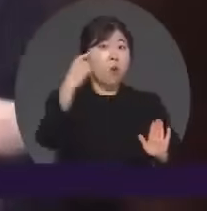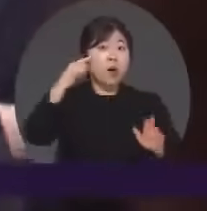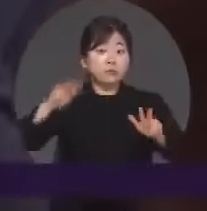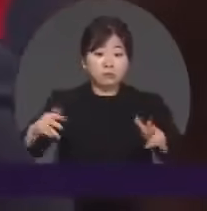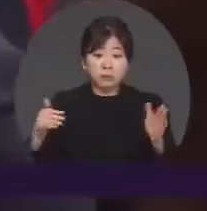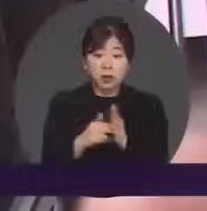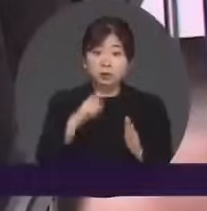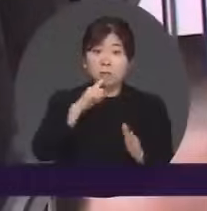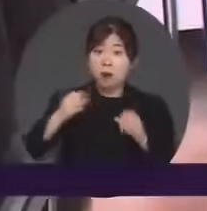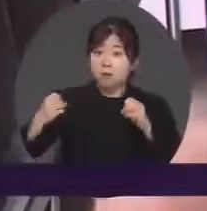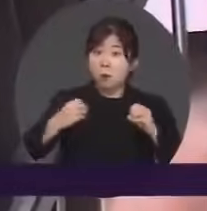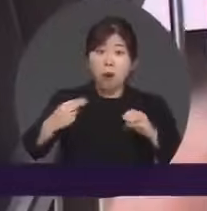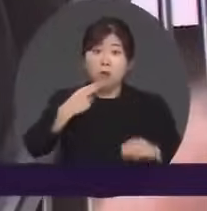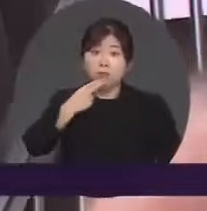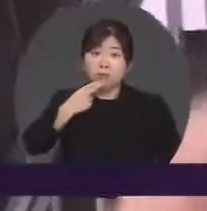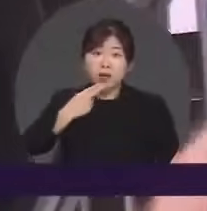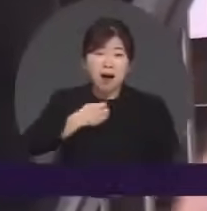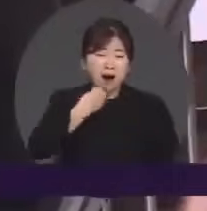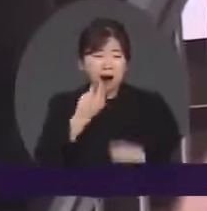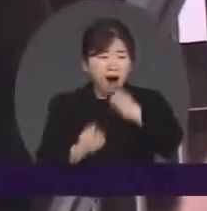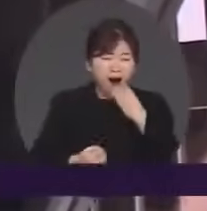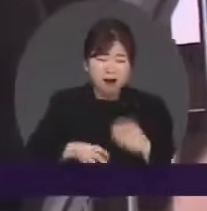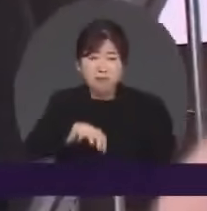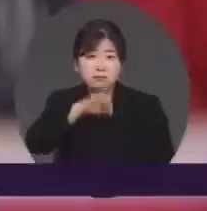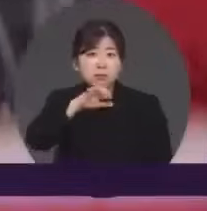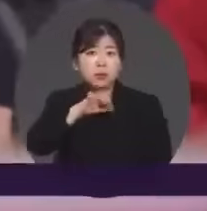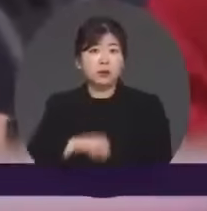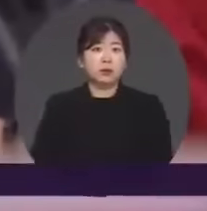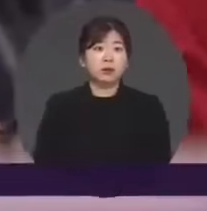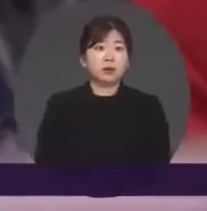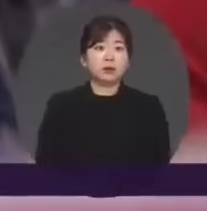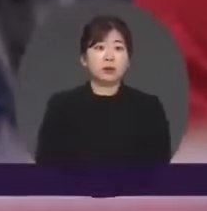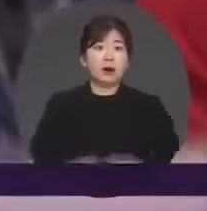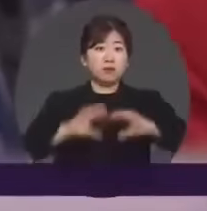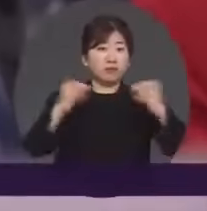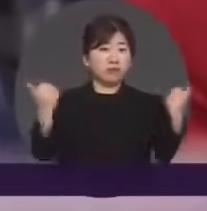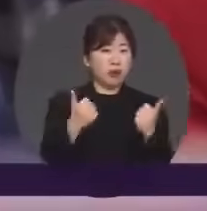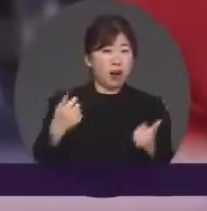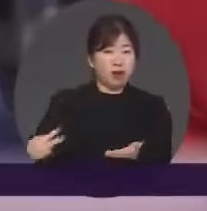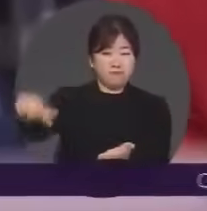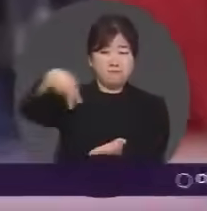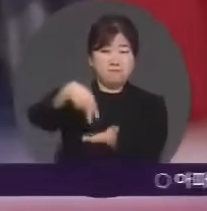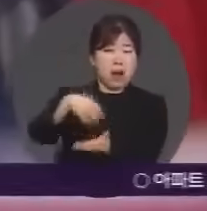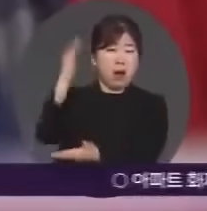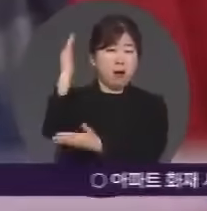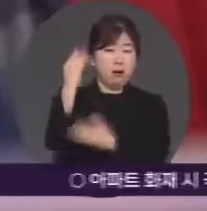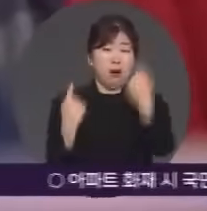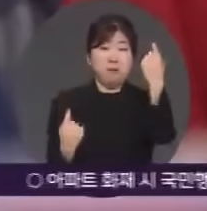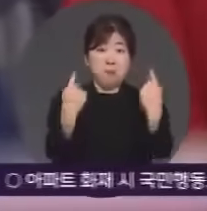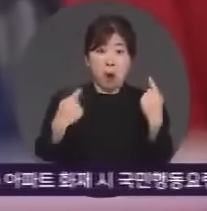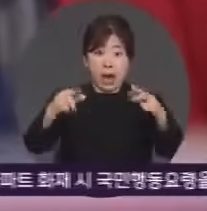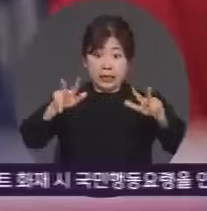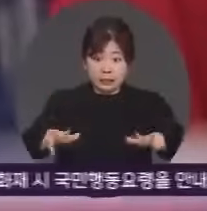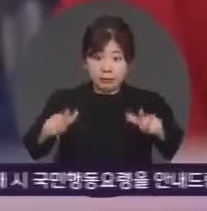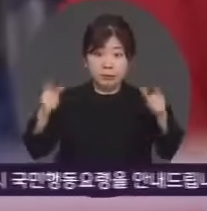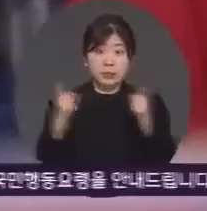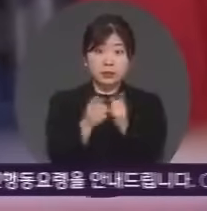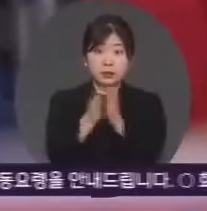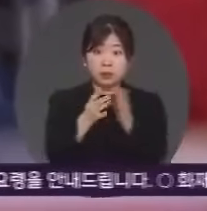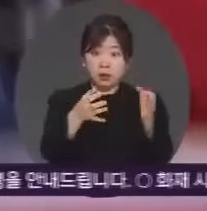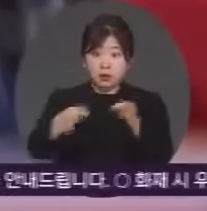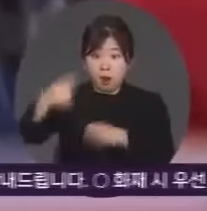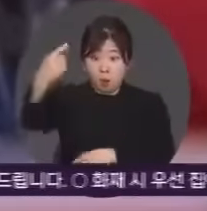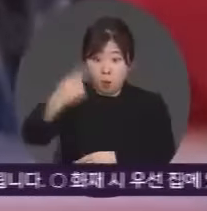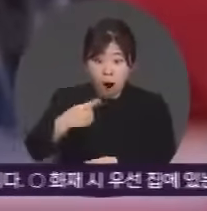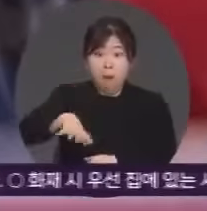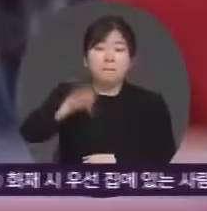없었다며 한바탕 성토가 이어집니다. 국회에서 기자회견 게 아니고요. 김해 내려와가지고 당협에서 당원들을 먼저 만나야